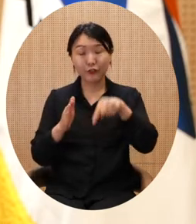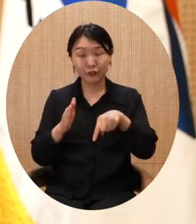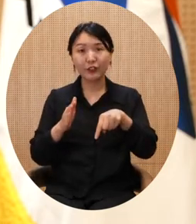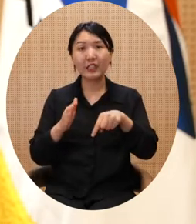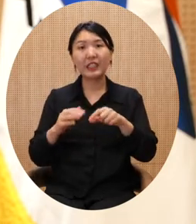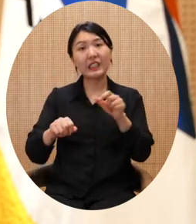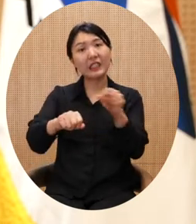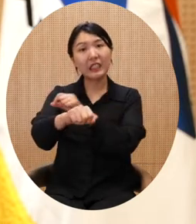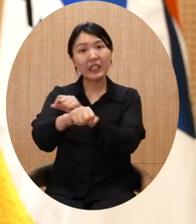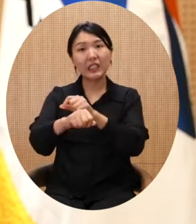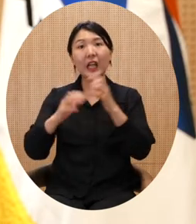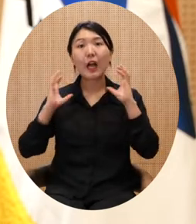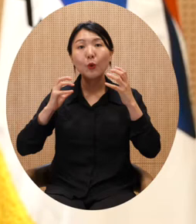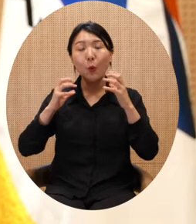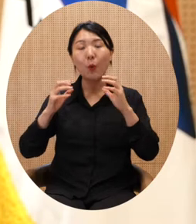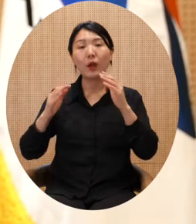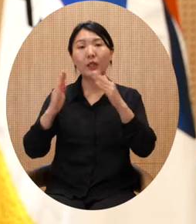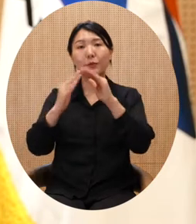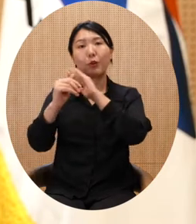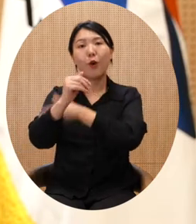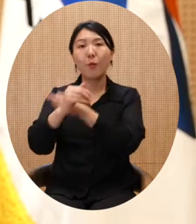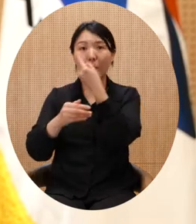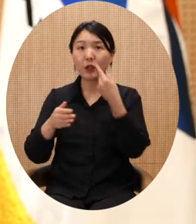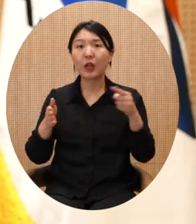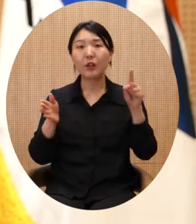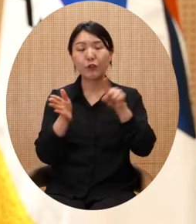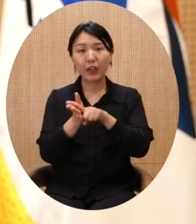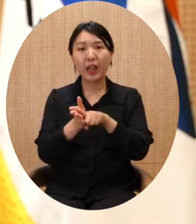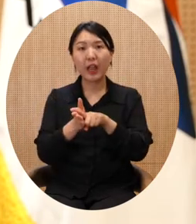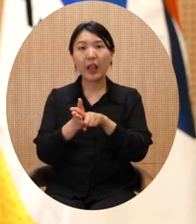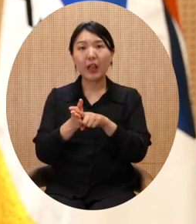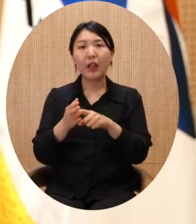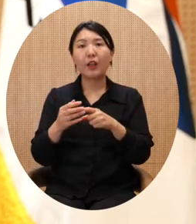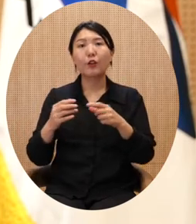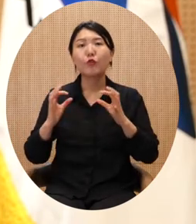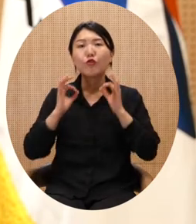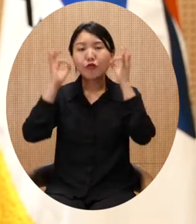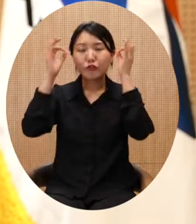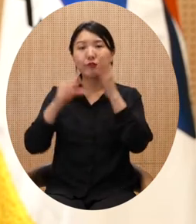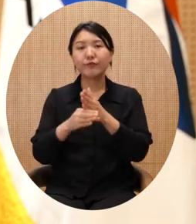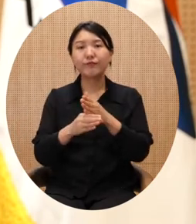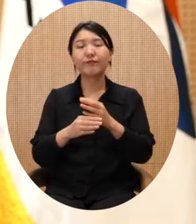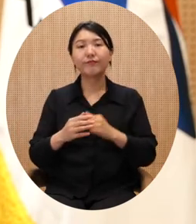중에서도 특히 아동의 주거권을 보장하기 위해 힘을 쏟았습니다.